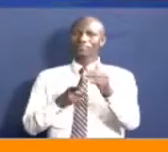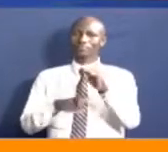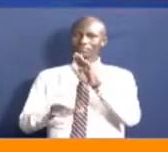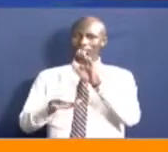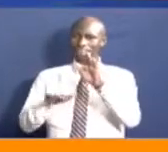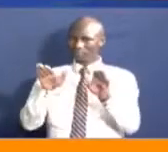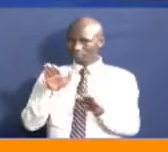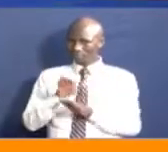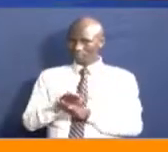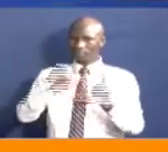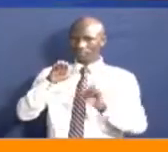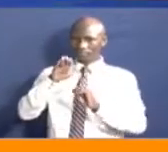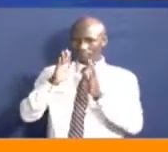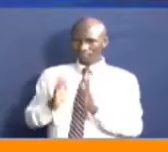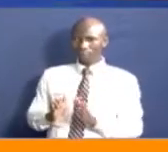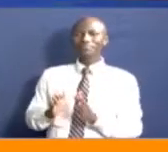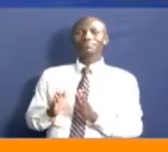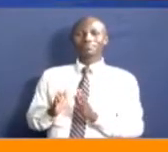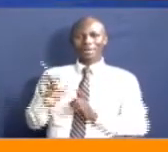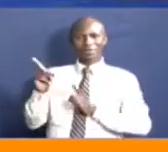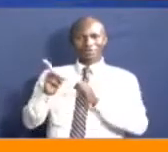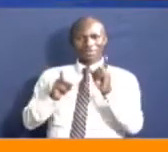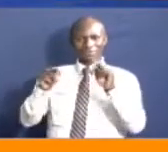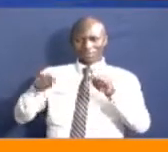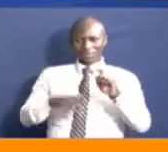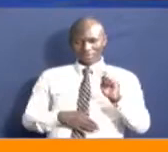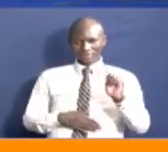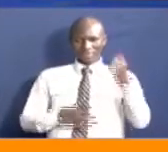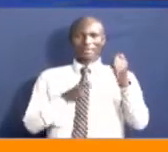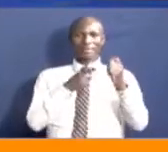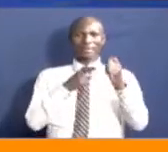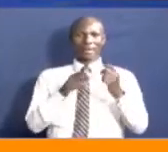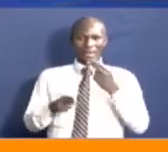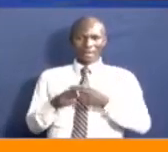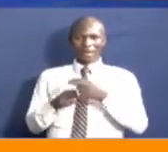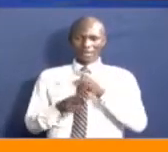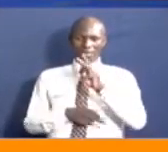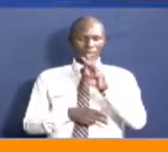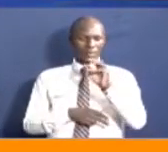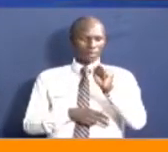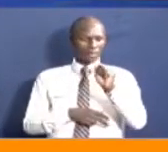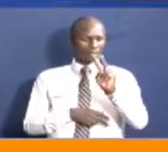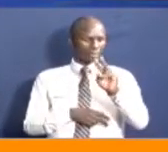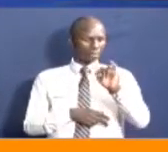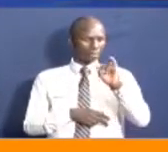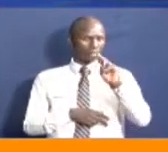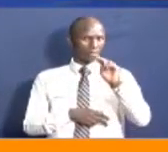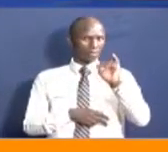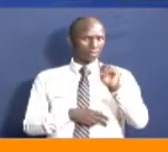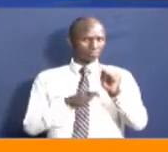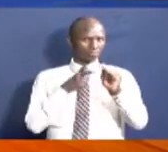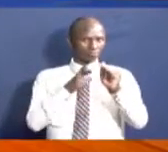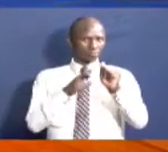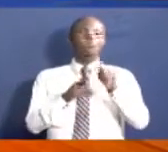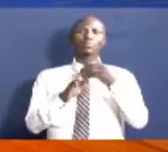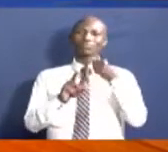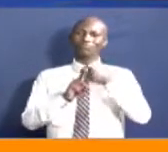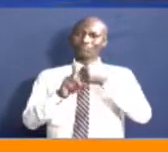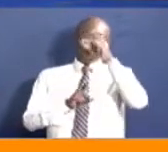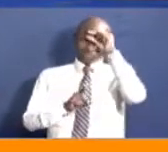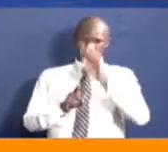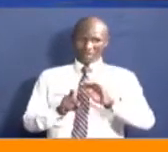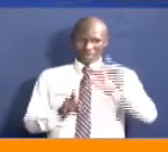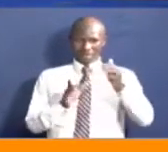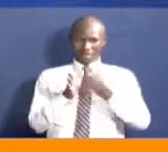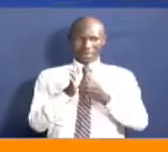munini wa minister Muveani wa Ukui vande ya Kenya Muandu Wavinya Ndeti na ulao vaneye kwethe wa ite kivela chao ngava na kaundini